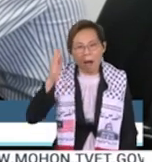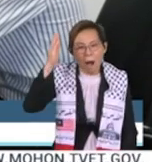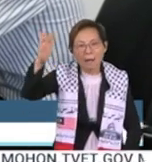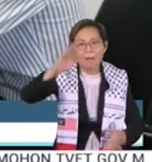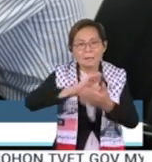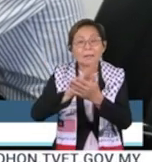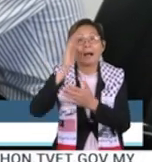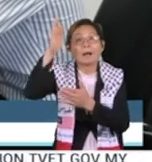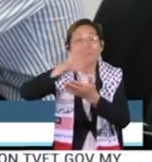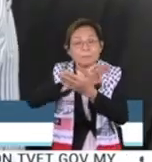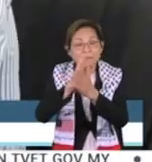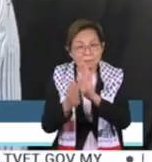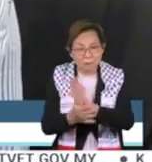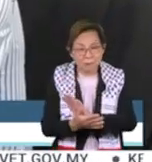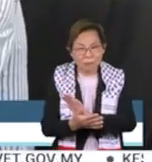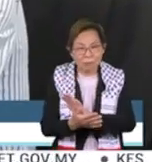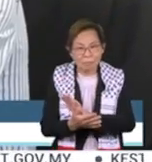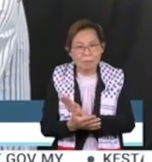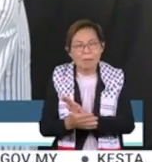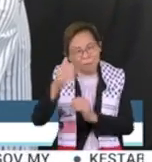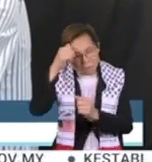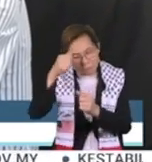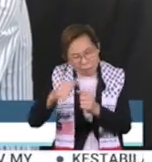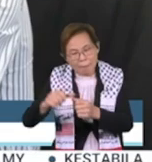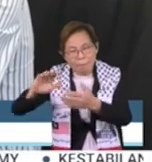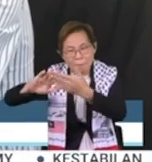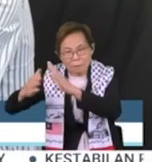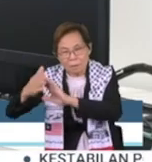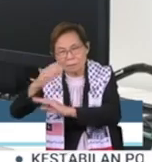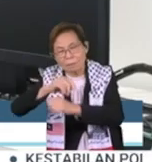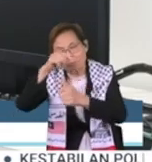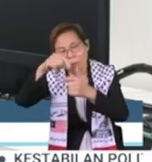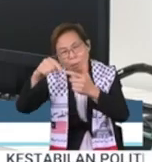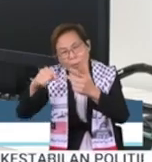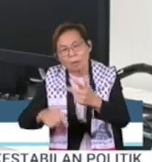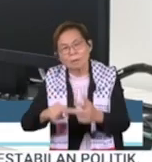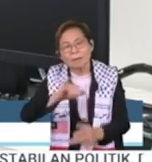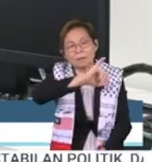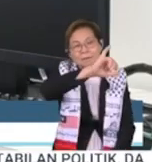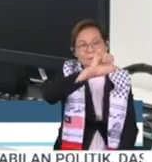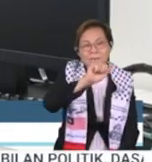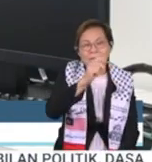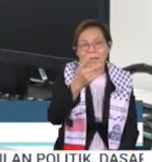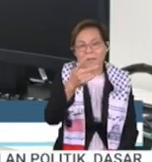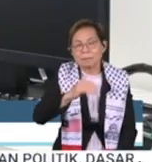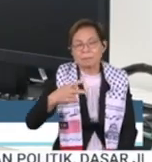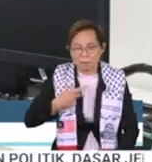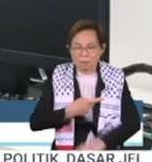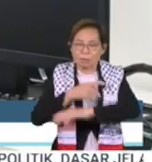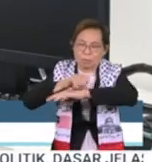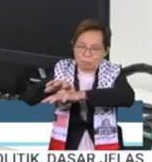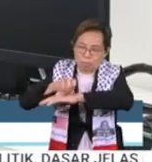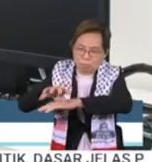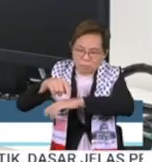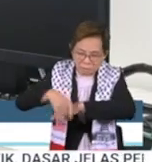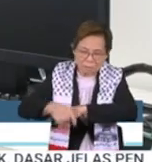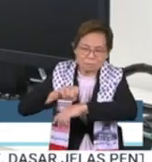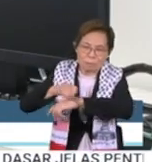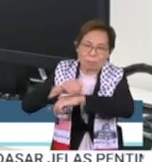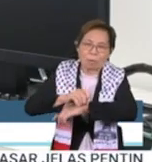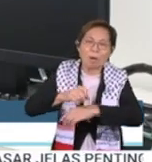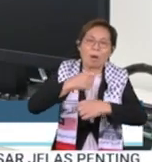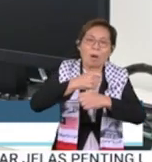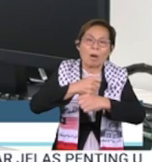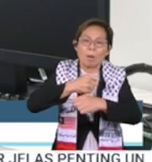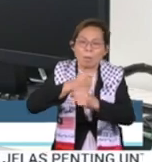menjadi satu perkara yang akan diingati oleh masyarakat dan sebagainya. Dan di JAKIM sini kita boleh bagi khidmat nasihat lah dari segi